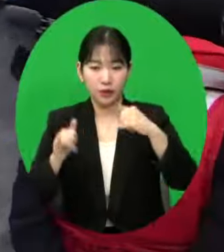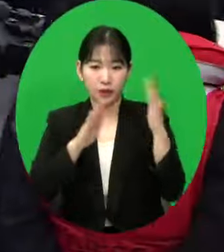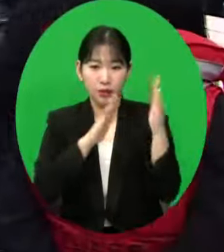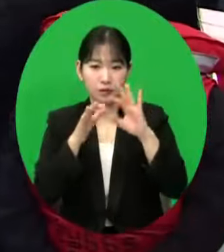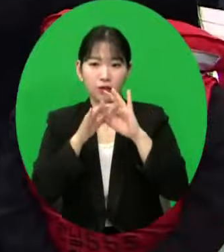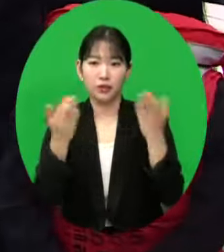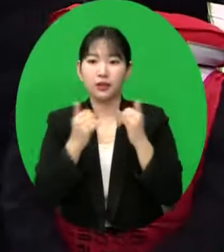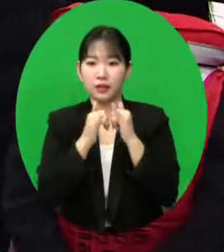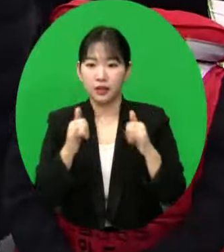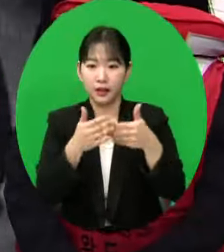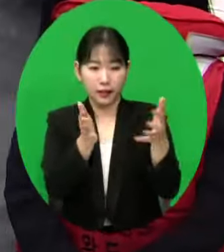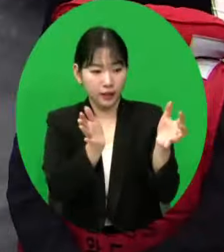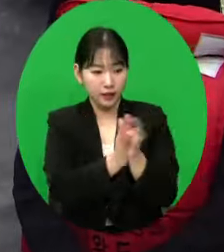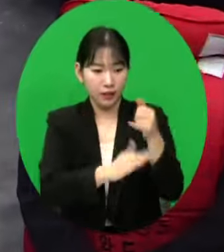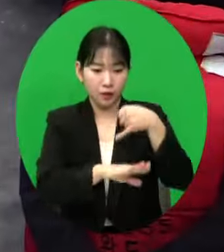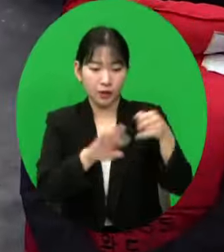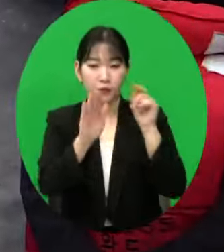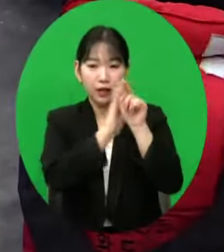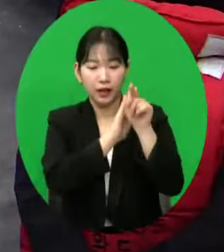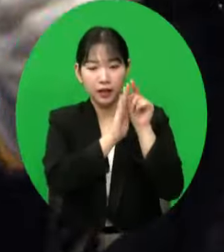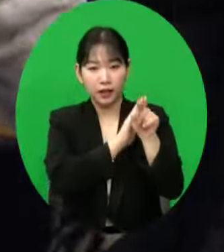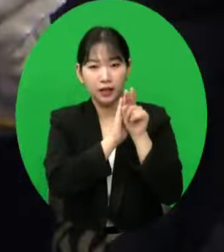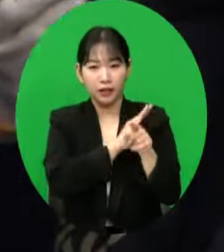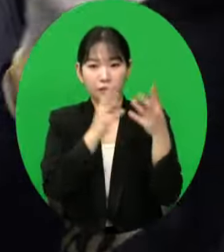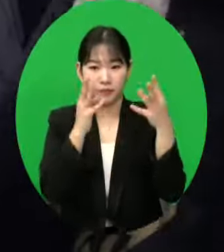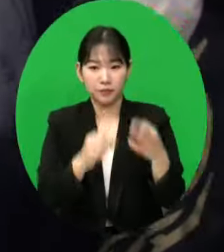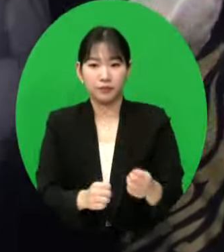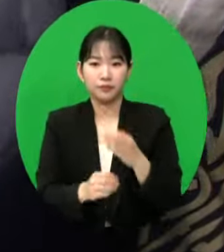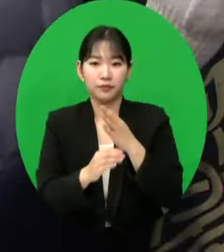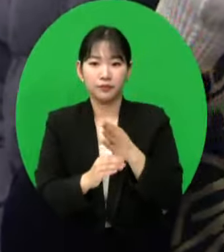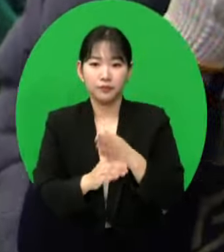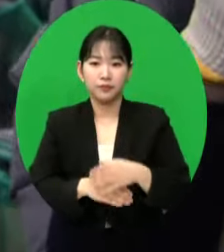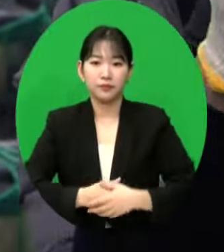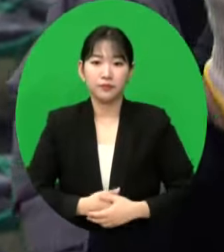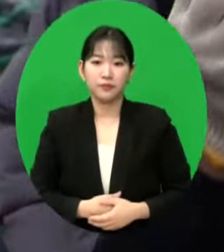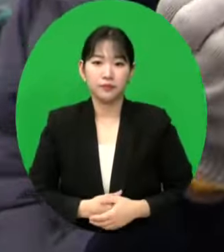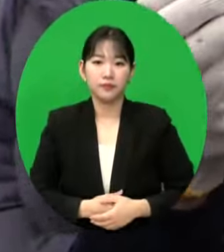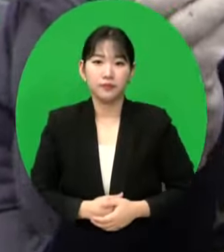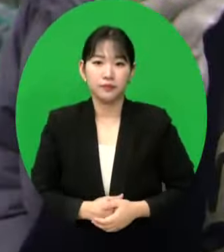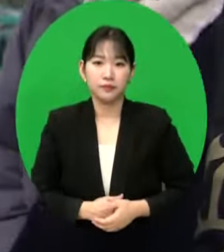종사자와 단체들의 완도 방문이 이어지고 있습니다. MBC 뉴스 안준호입니다.